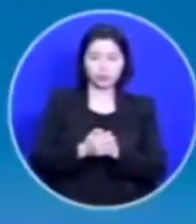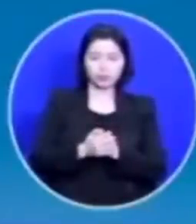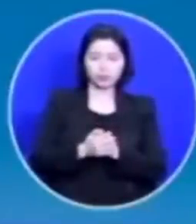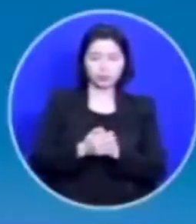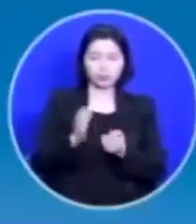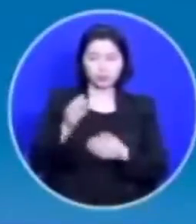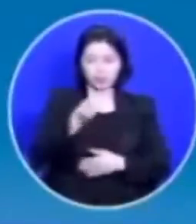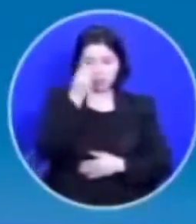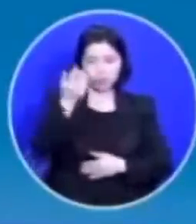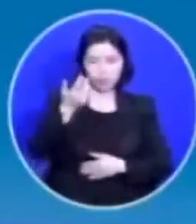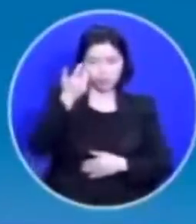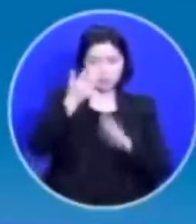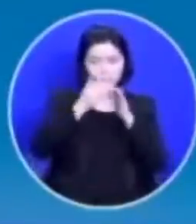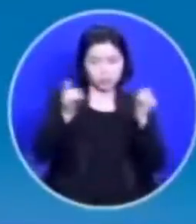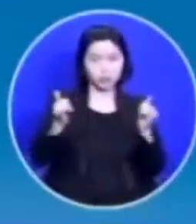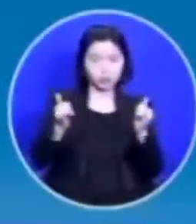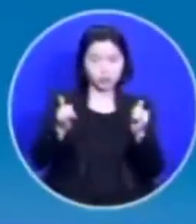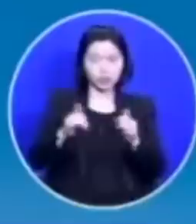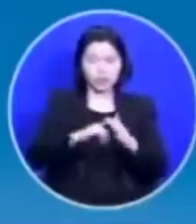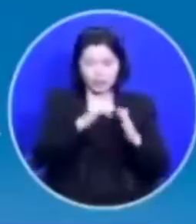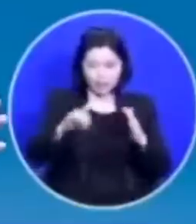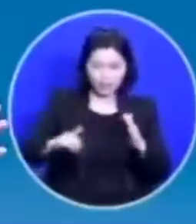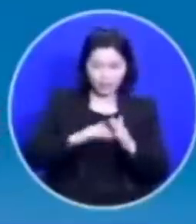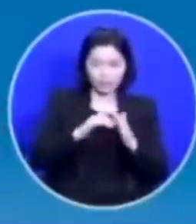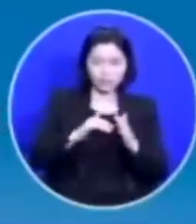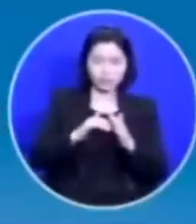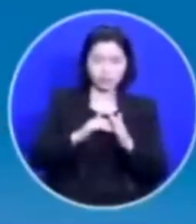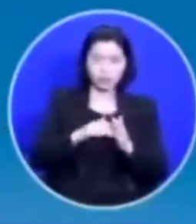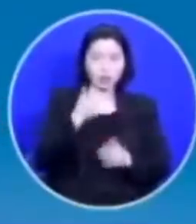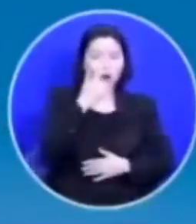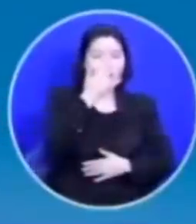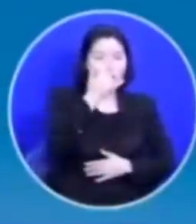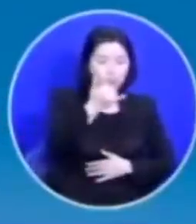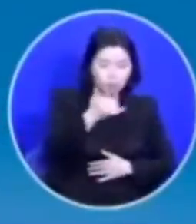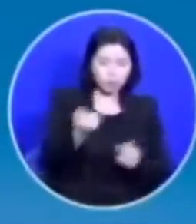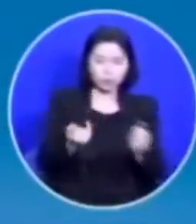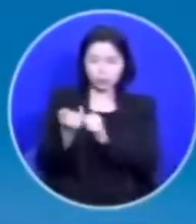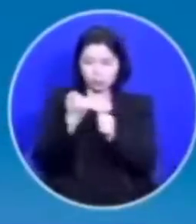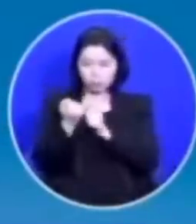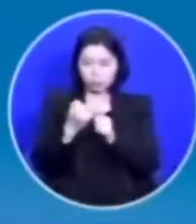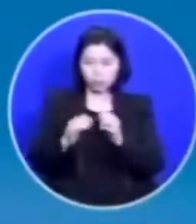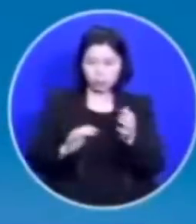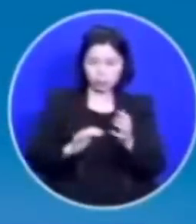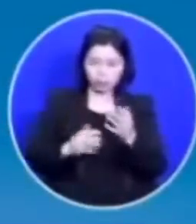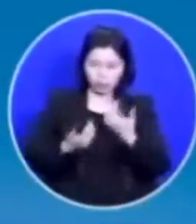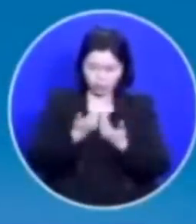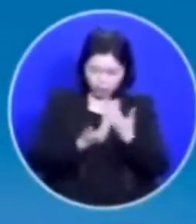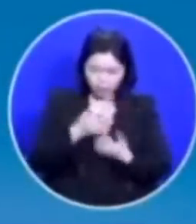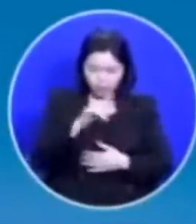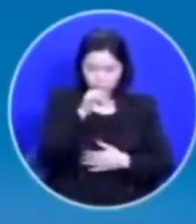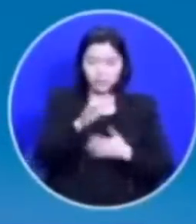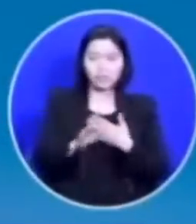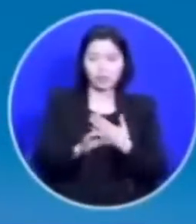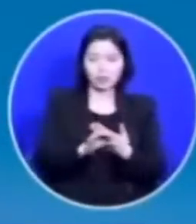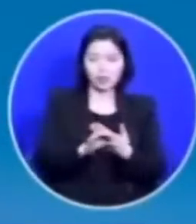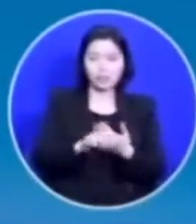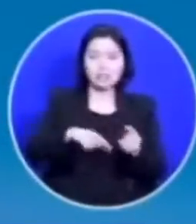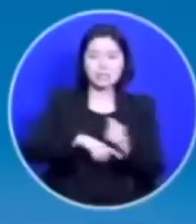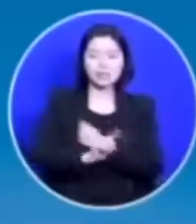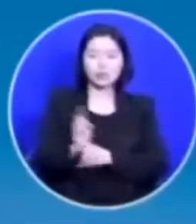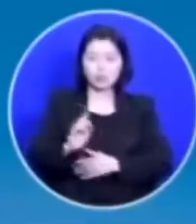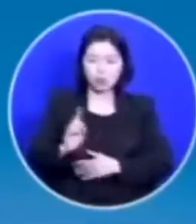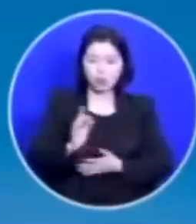성도의 가정 인데도 부부간의 부러워하고 부모 자식 간의 불어 한다면 이유는 예수님이 무시하고 살고 있기 때문입니다